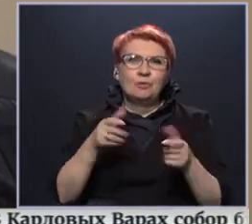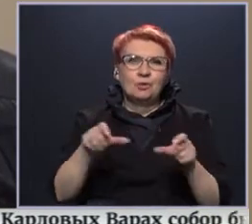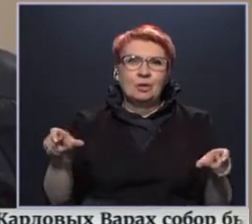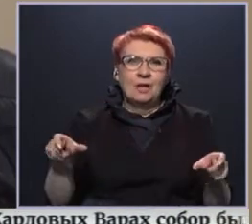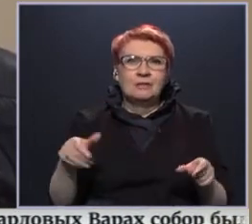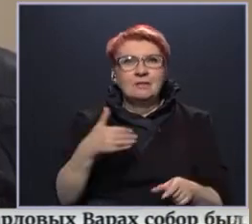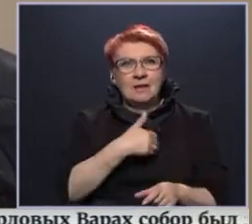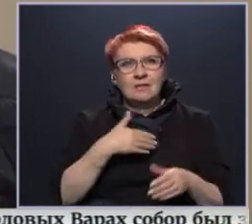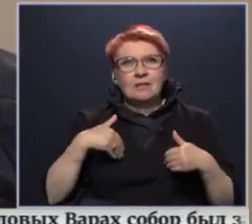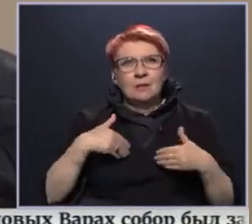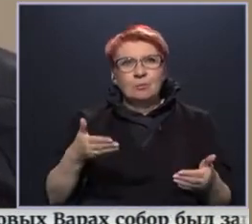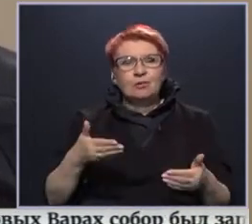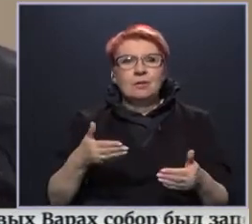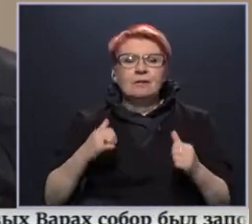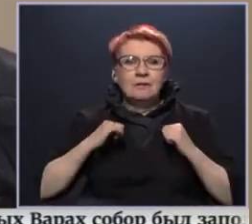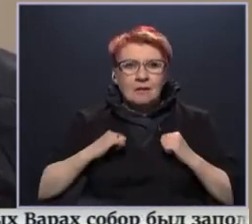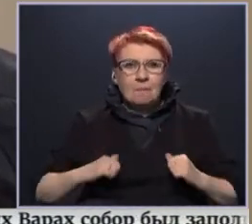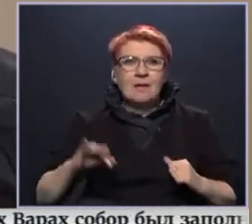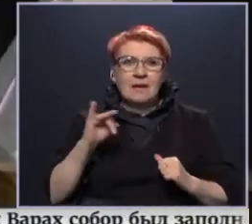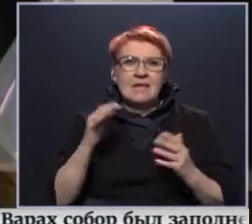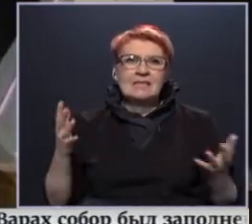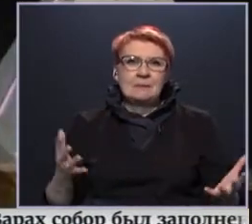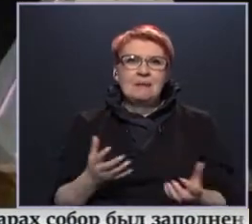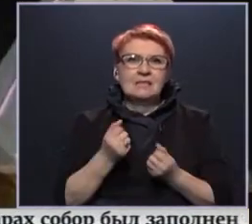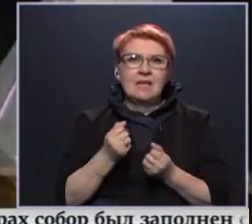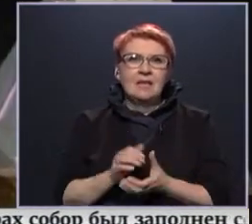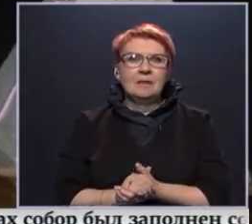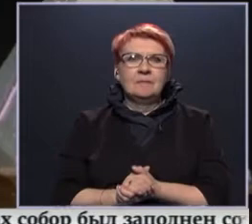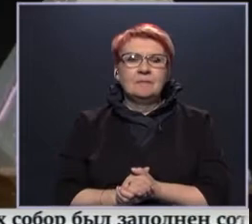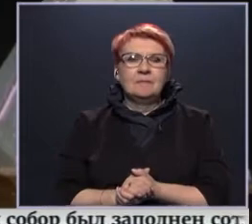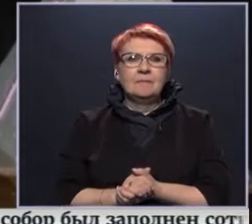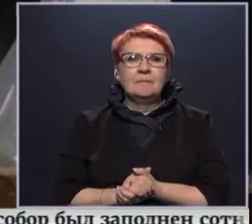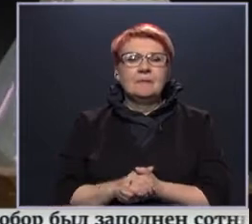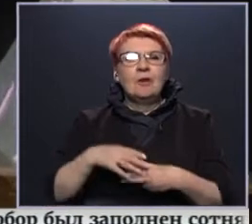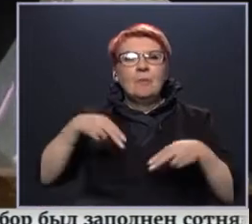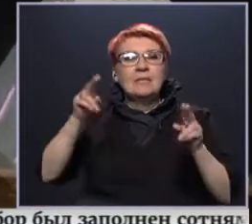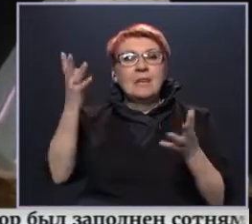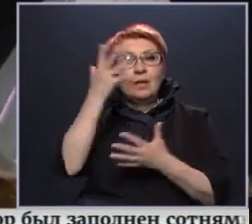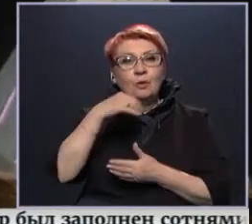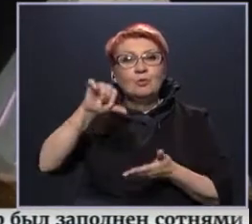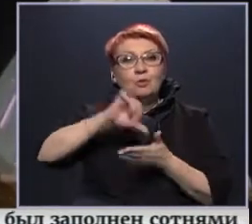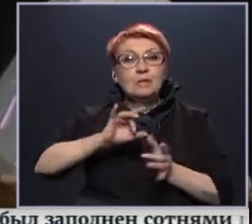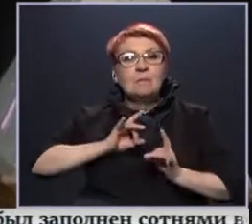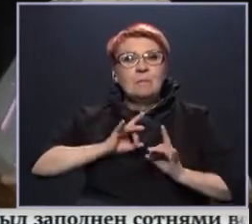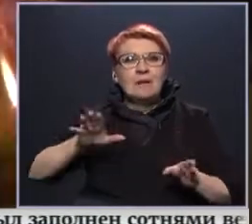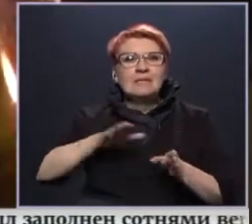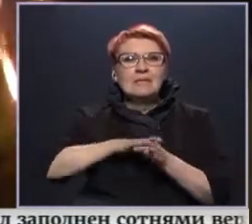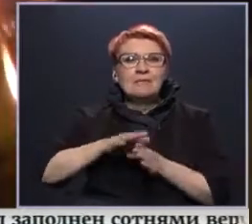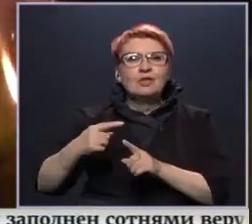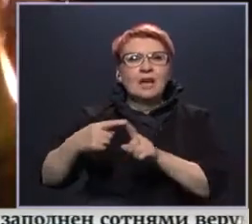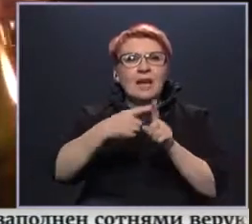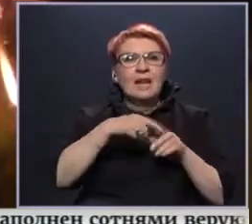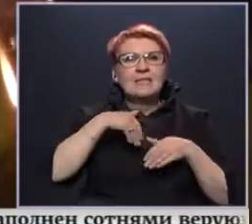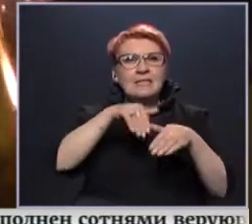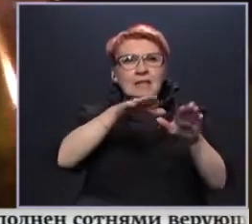бы пожелать мира и спасения людям. В пасхальную ночь участники праздника совершили крестный ход